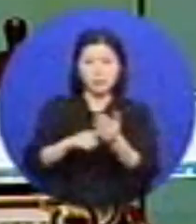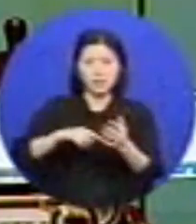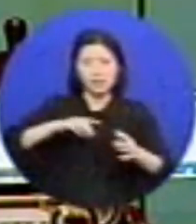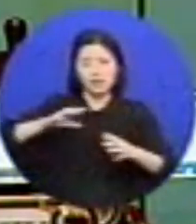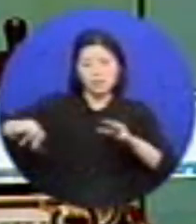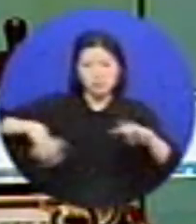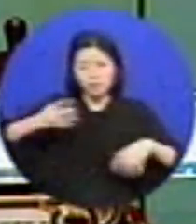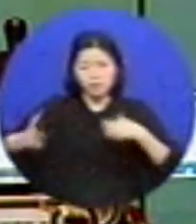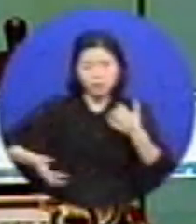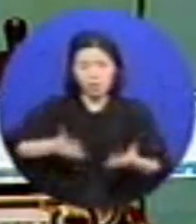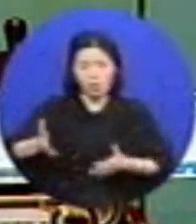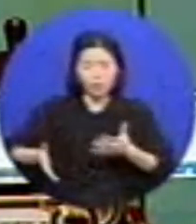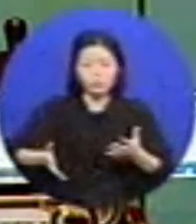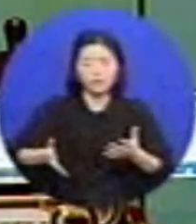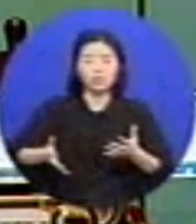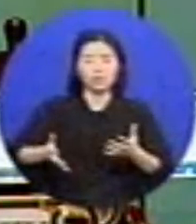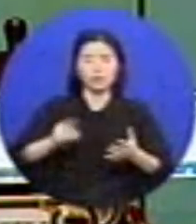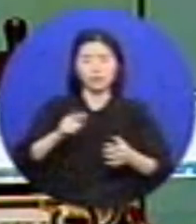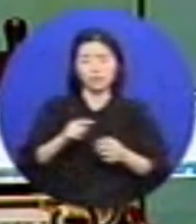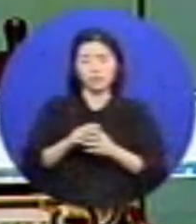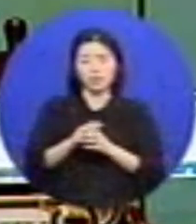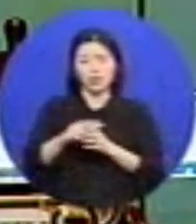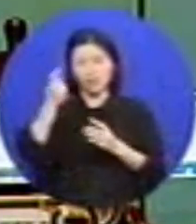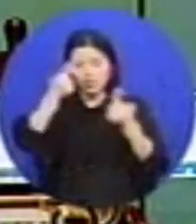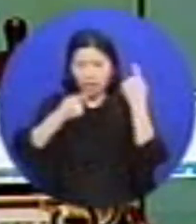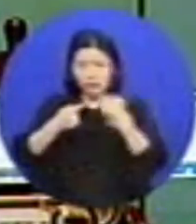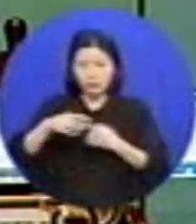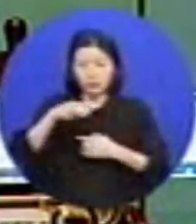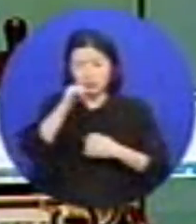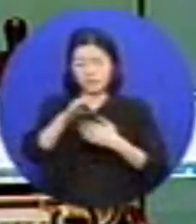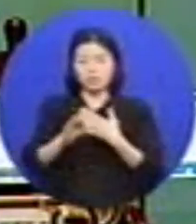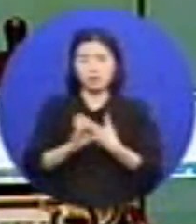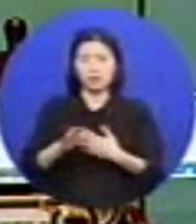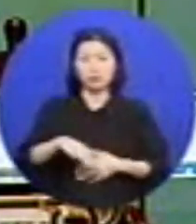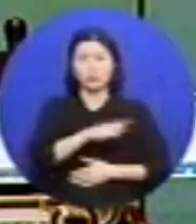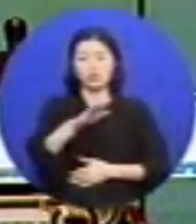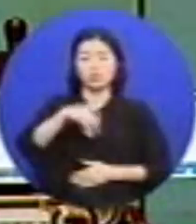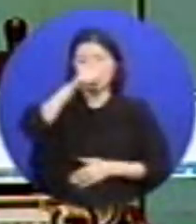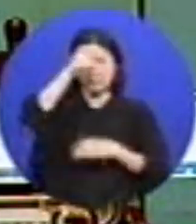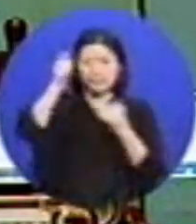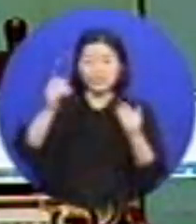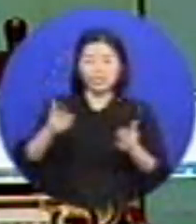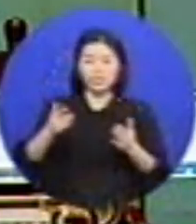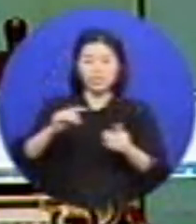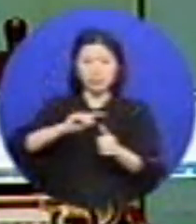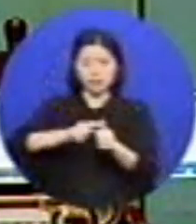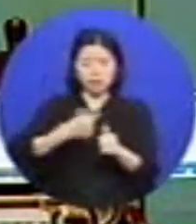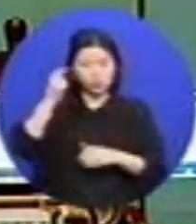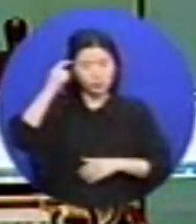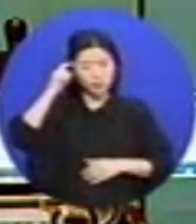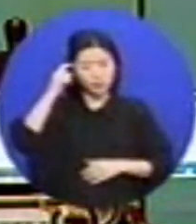병들어 있어요. 그래서 우리 인생이 우리 스스로가 생각하기에도 비참한 겁니다.